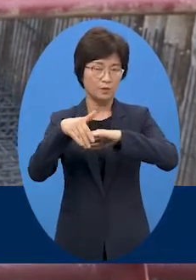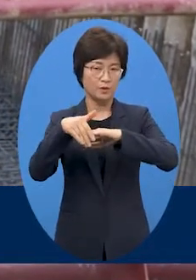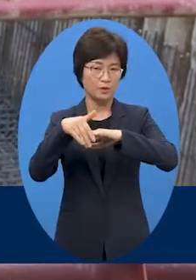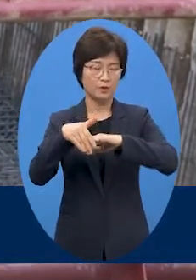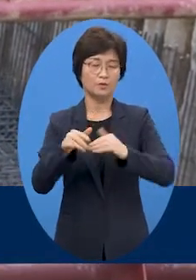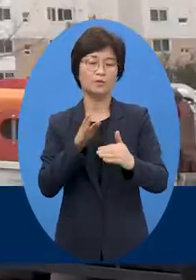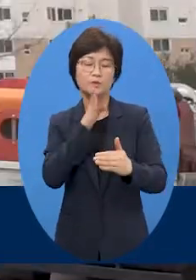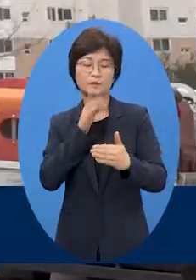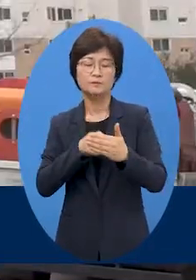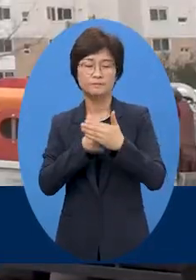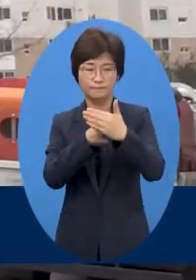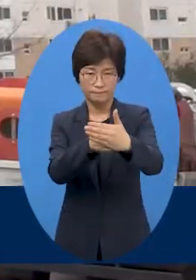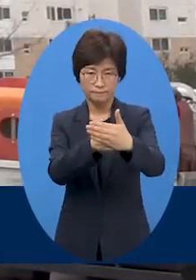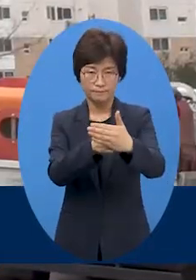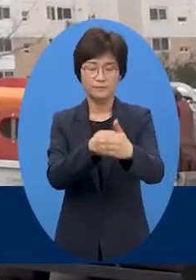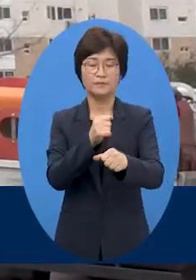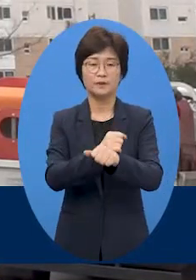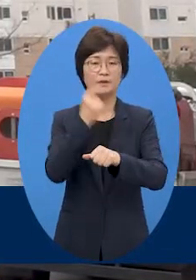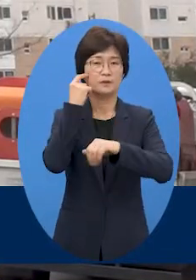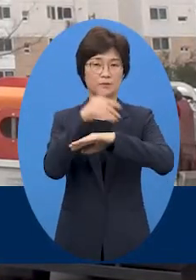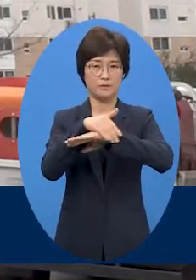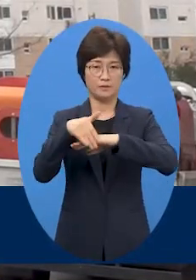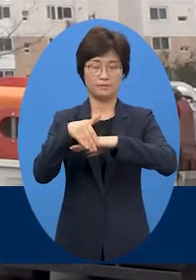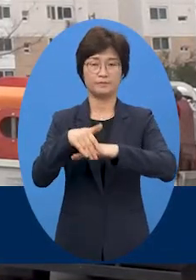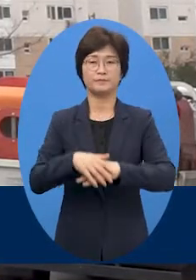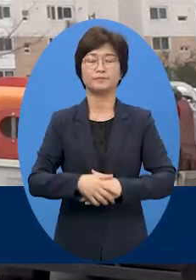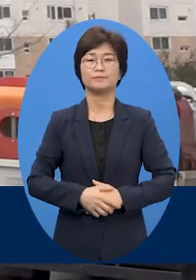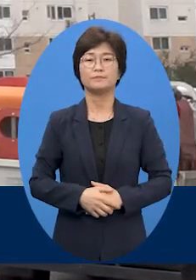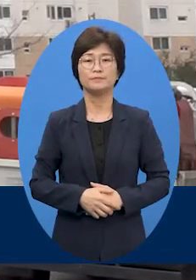시설의 안전을 확보할 예정입니다